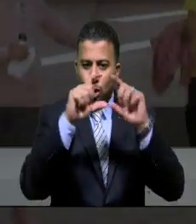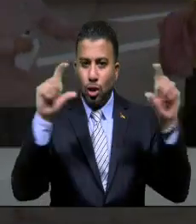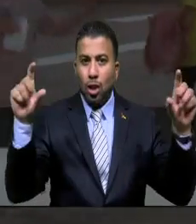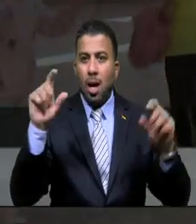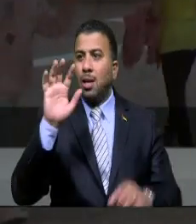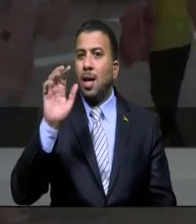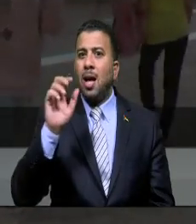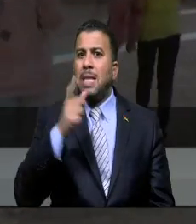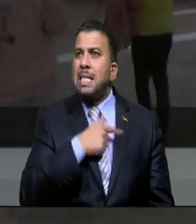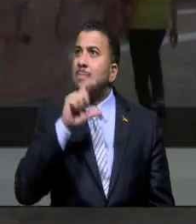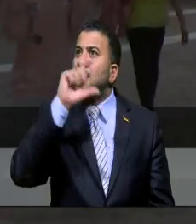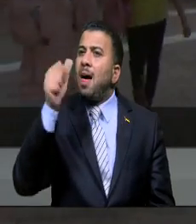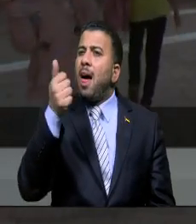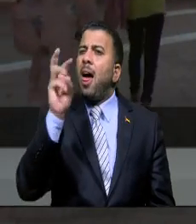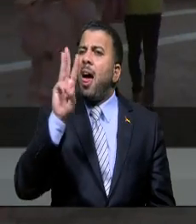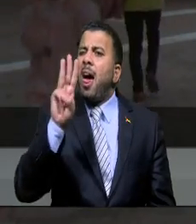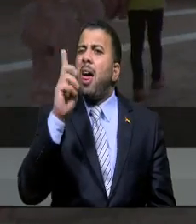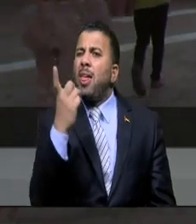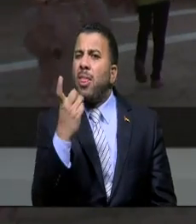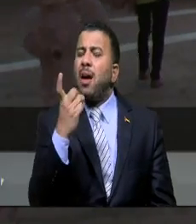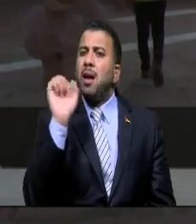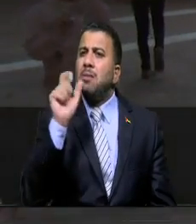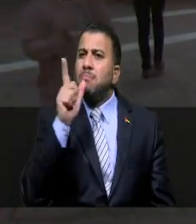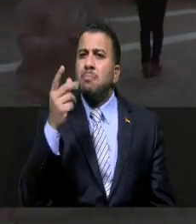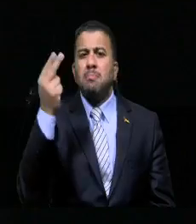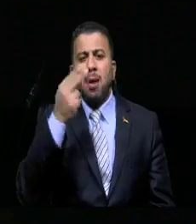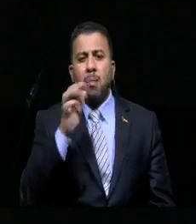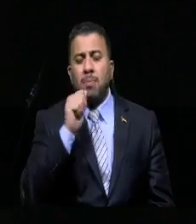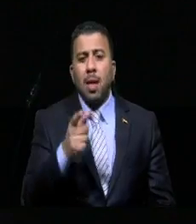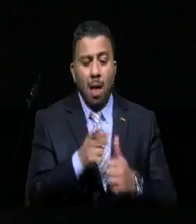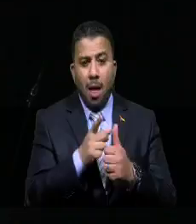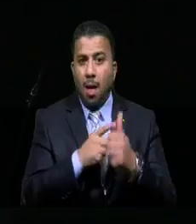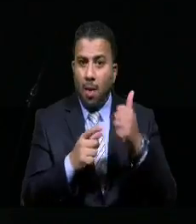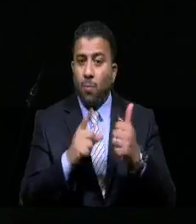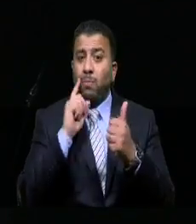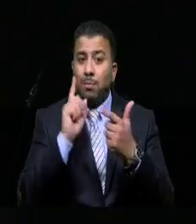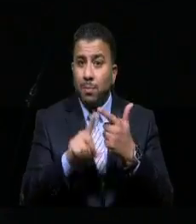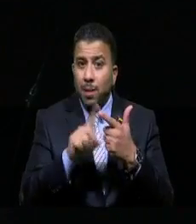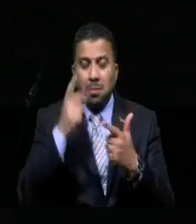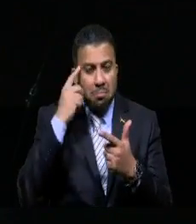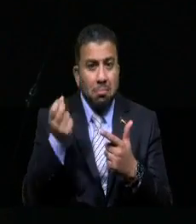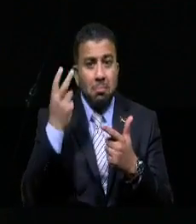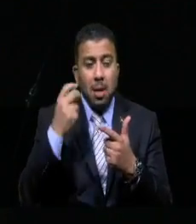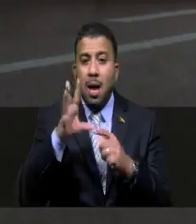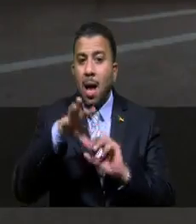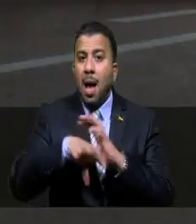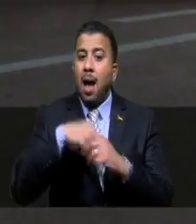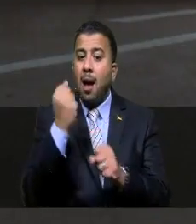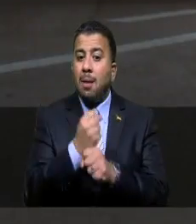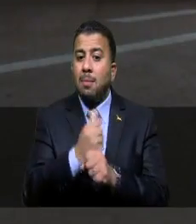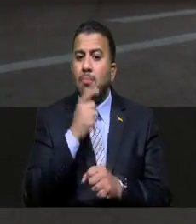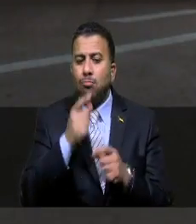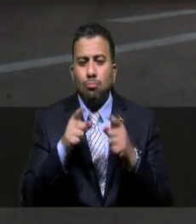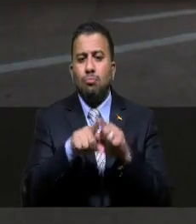المهرجان ومن ثم نشرح شعار المهرجان للفنانين على المرحلة الأولى. في المرحلة الثانية يبدع في إنتاج العمل بما